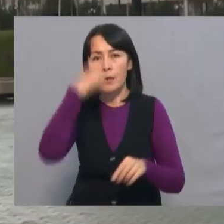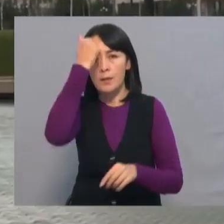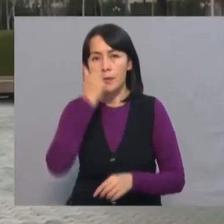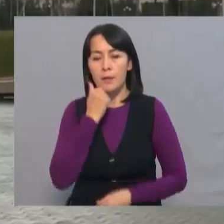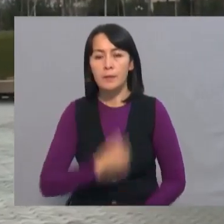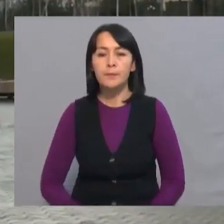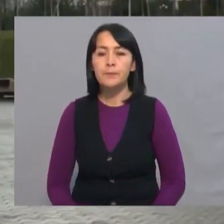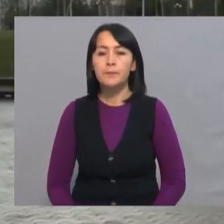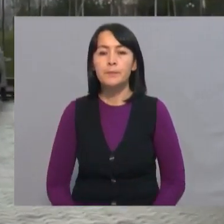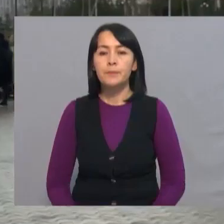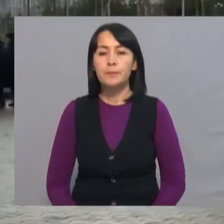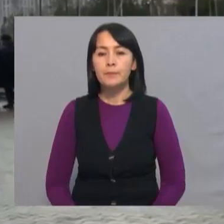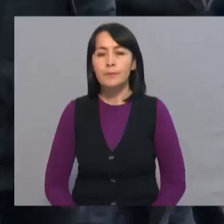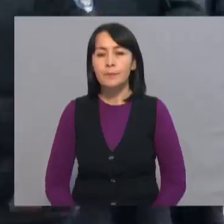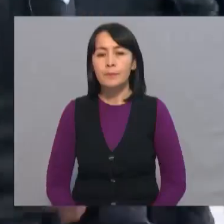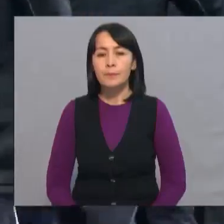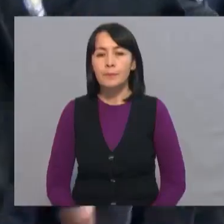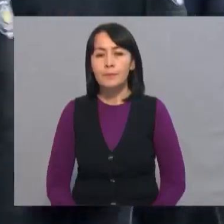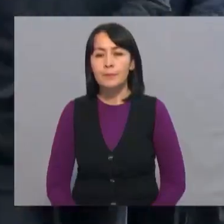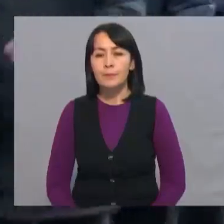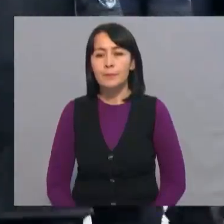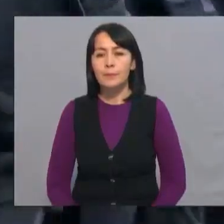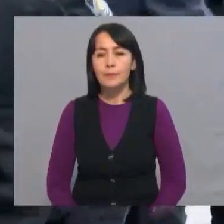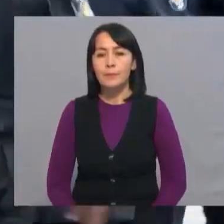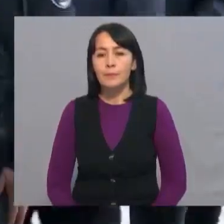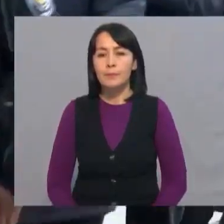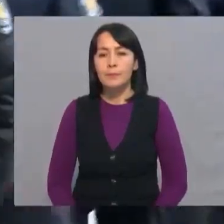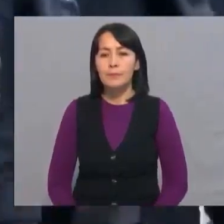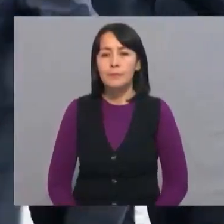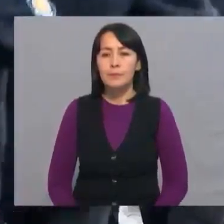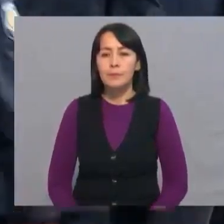Қанат Байысов, Гүлнар Асқарқызы, Алмаз Данабекұлы, жаңалықтар.